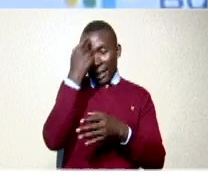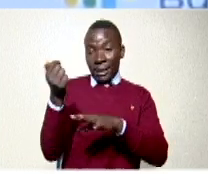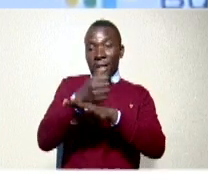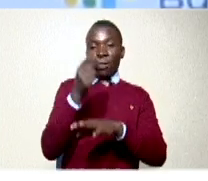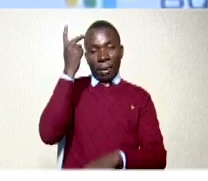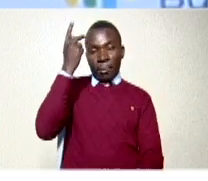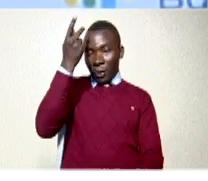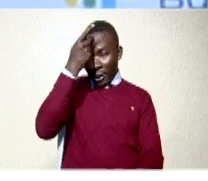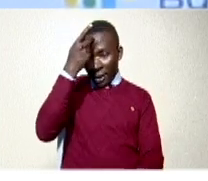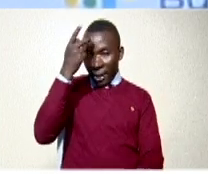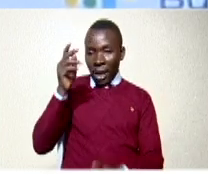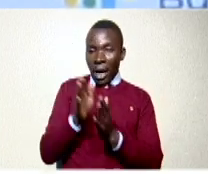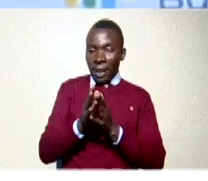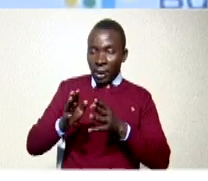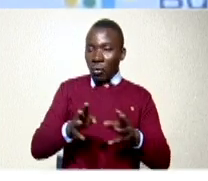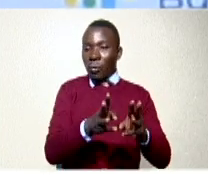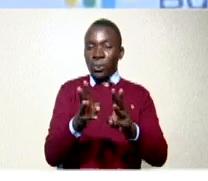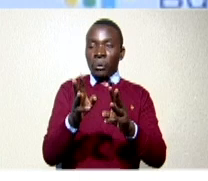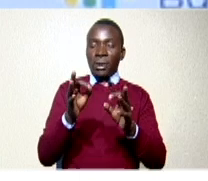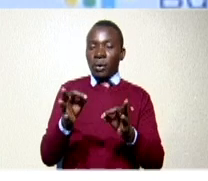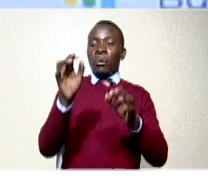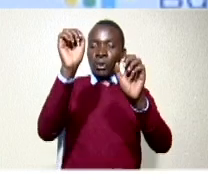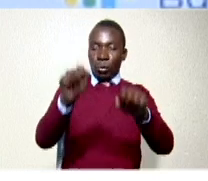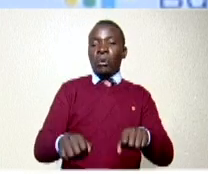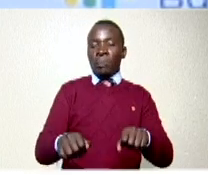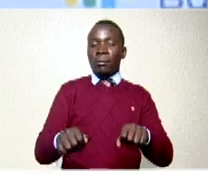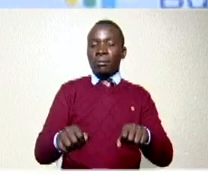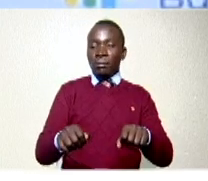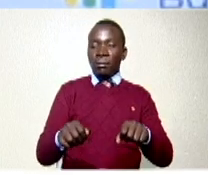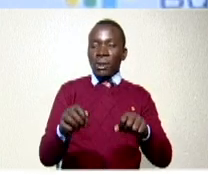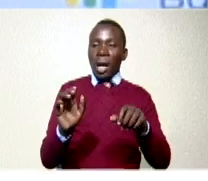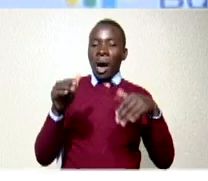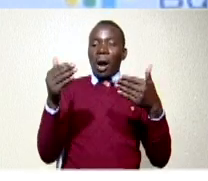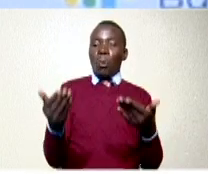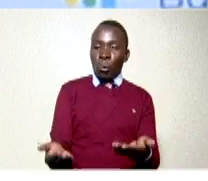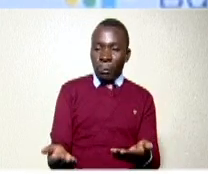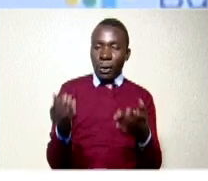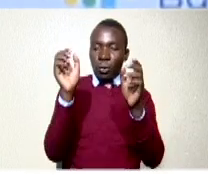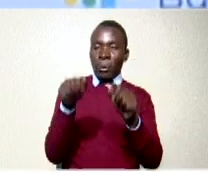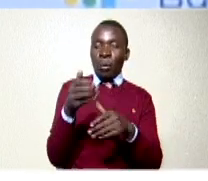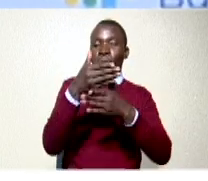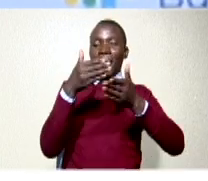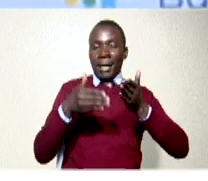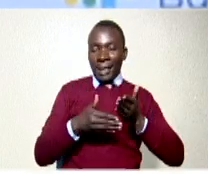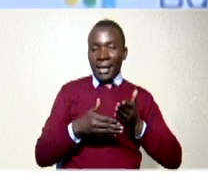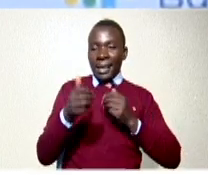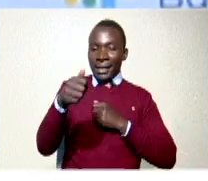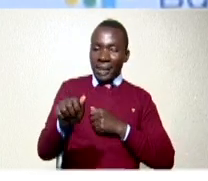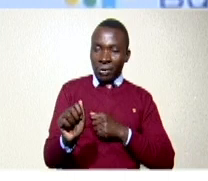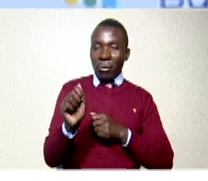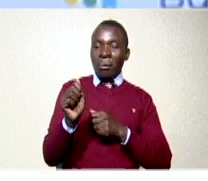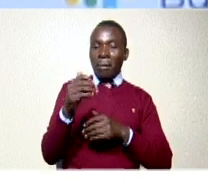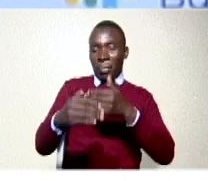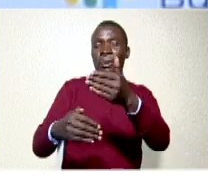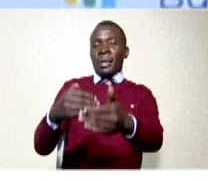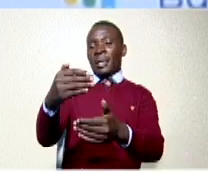politiki n'uburyo ibyo bishoboka. Ni gute bakubaka urwo